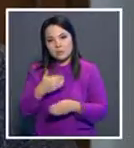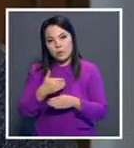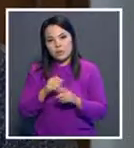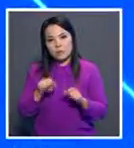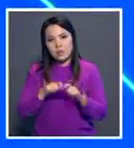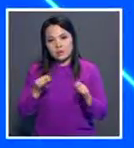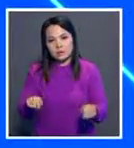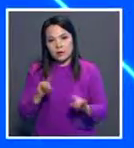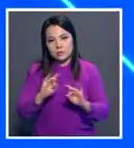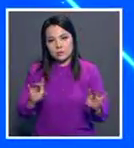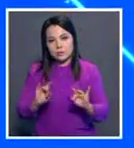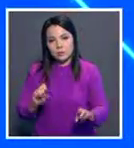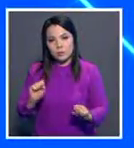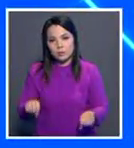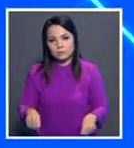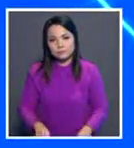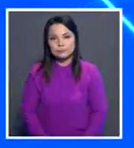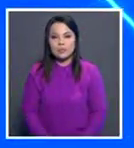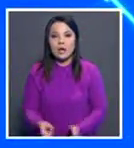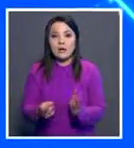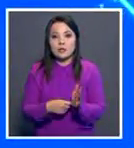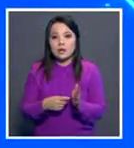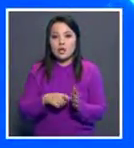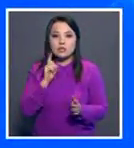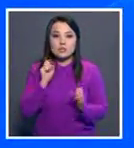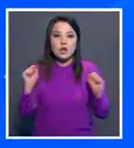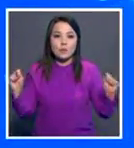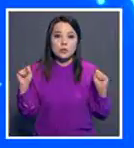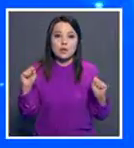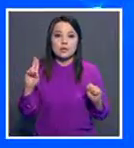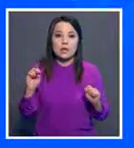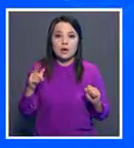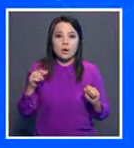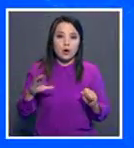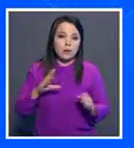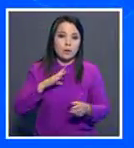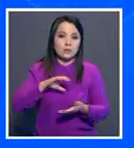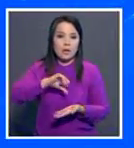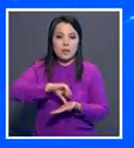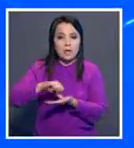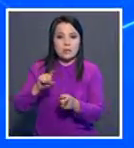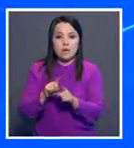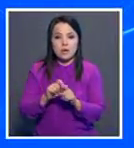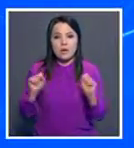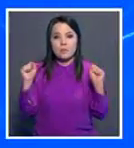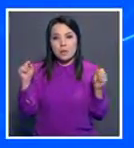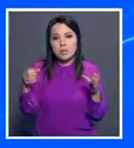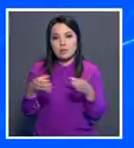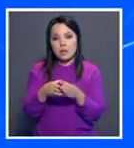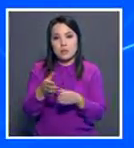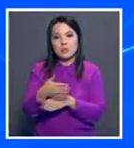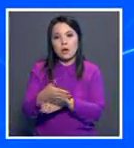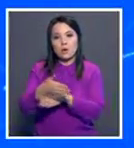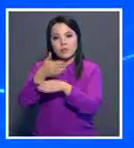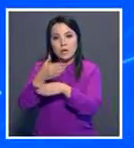болады. Қарағандыдағы жастар спорттық кешенінде Кегок акционерлік қоғамы қызметкерлерінің арасында спартакиада жалауын